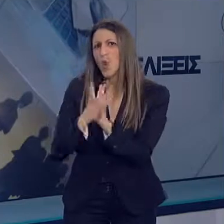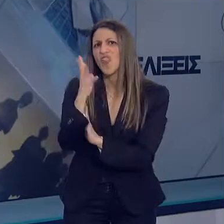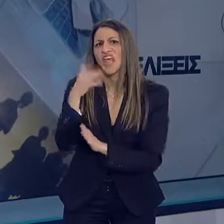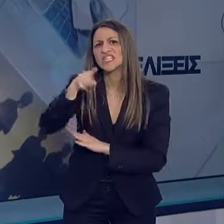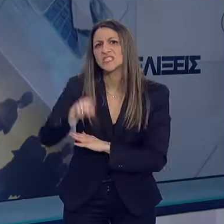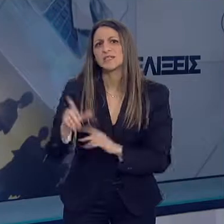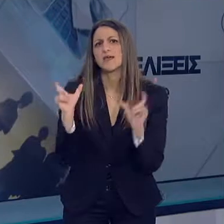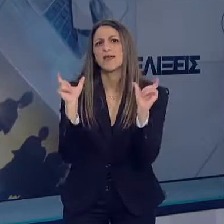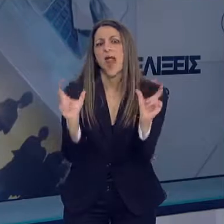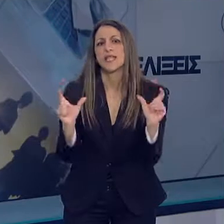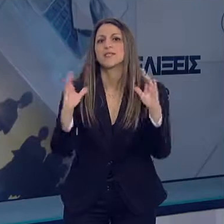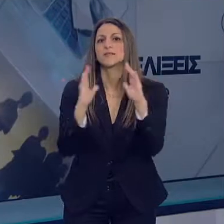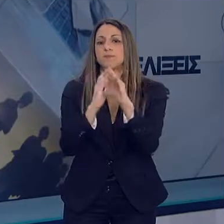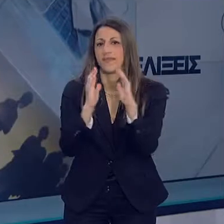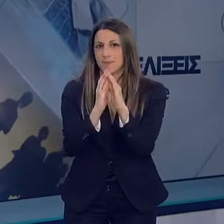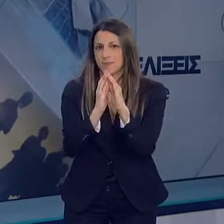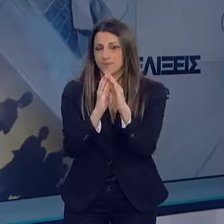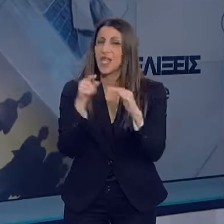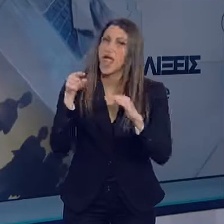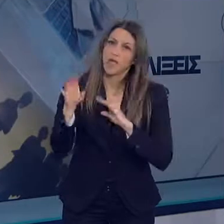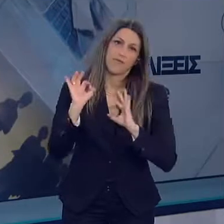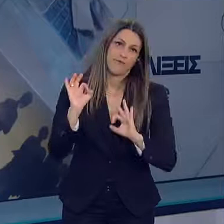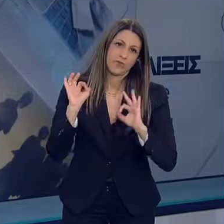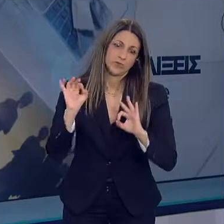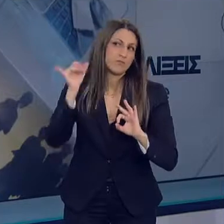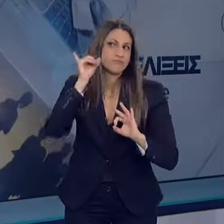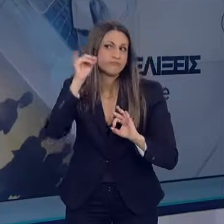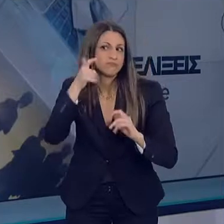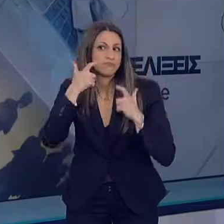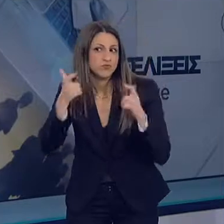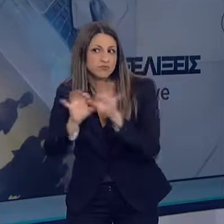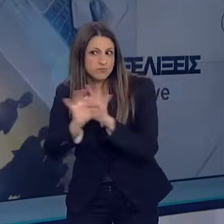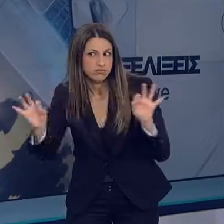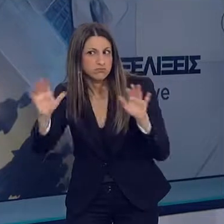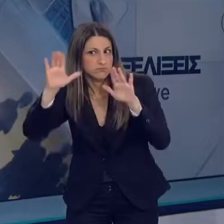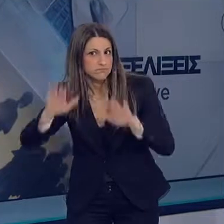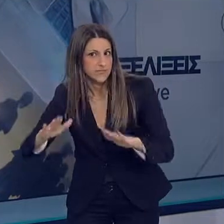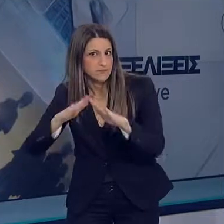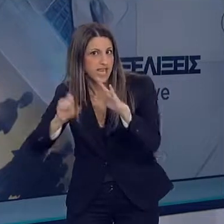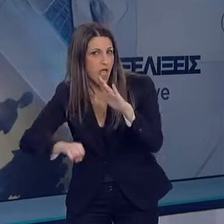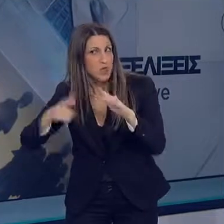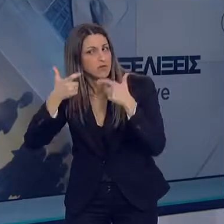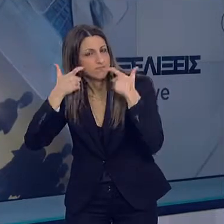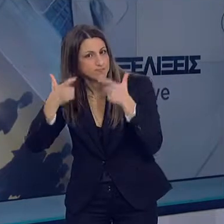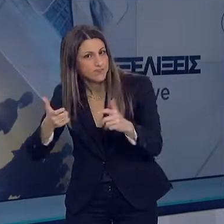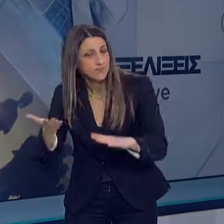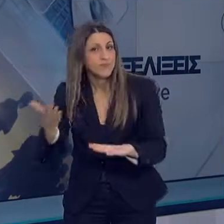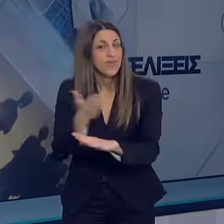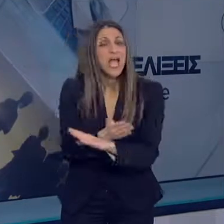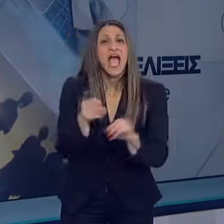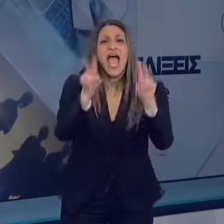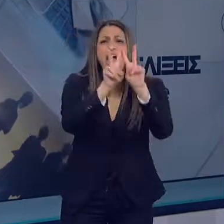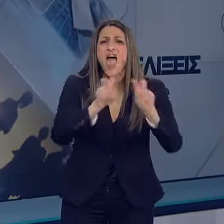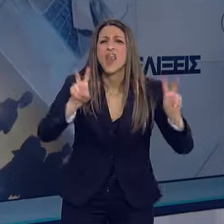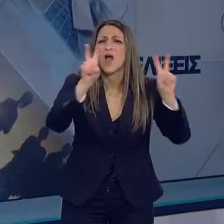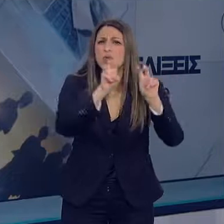τους, όπου και θα έχουμε την επαφή και θα παρακολουθούμε τους όρους καραντίνας τους. Όσον αφορά στους ελέγχους σε